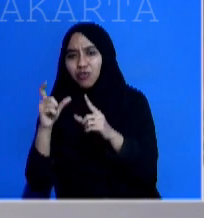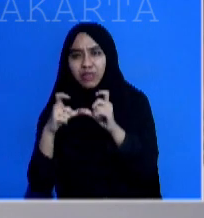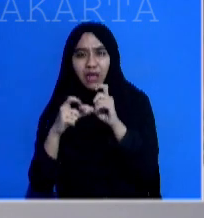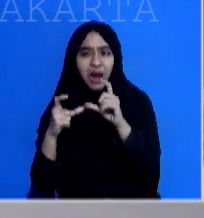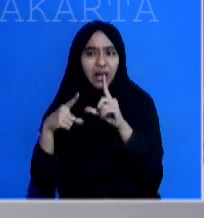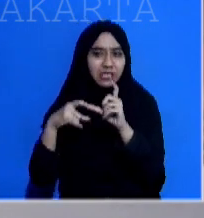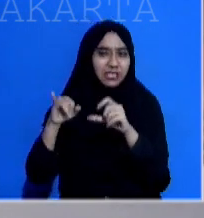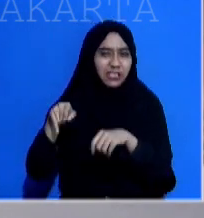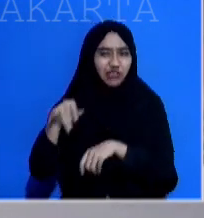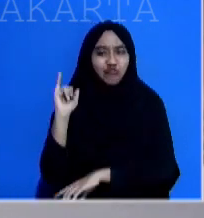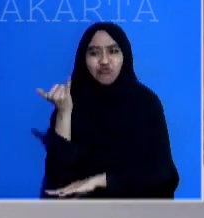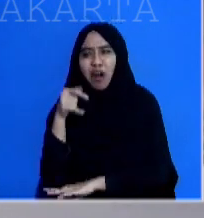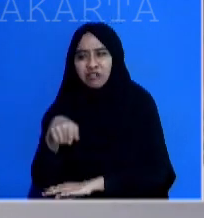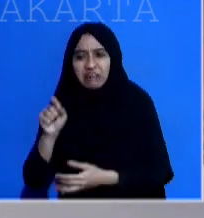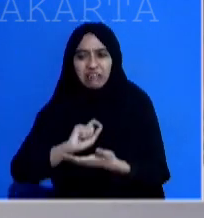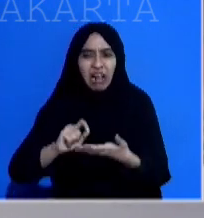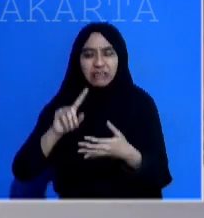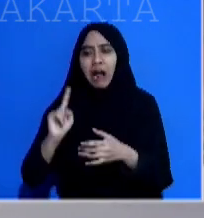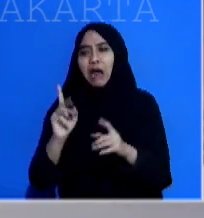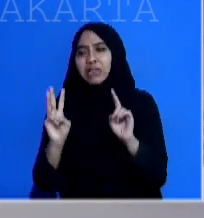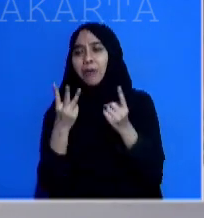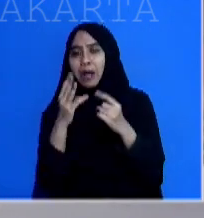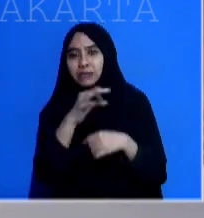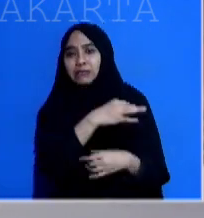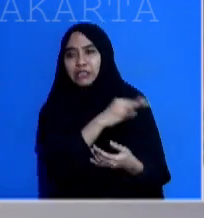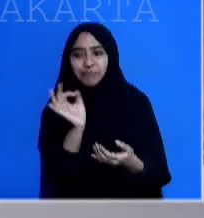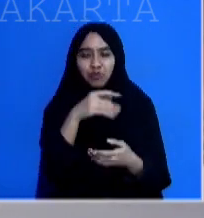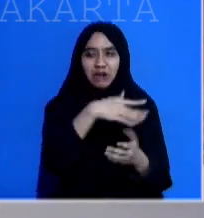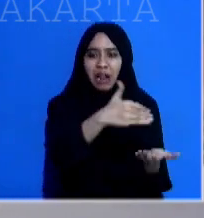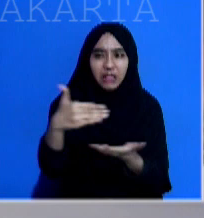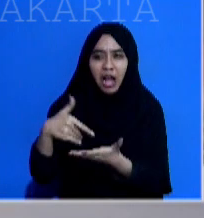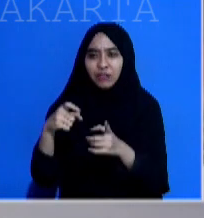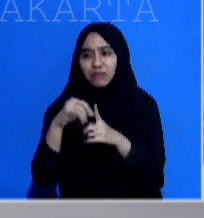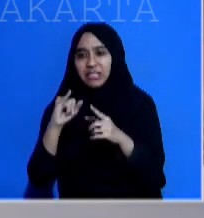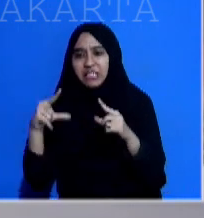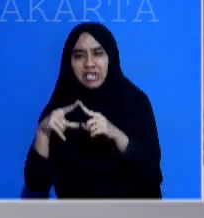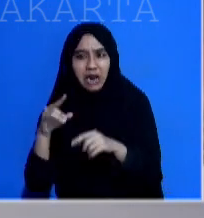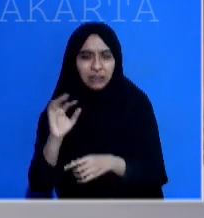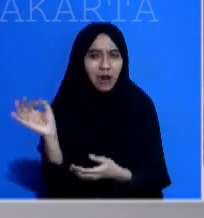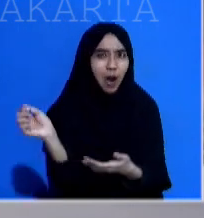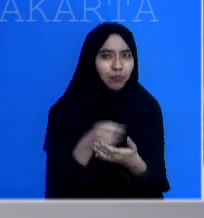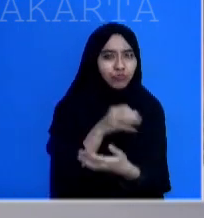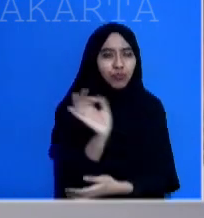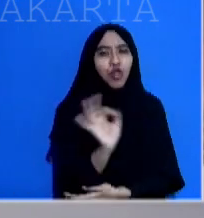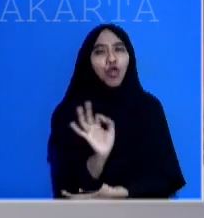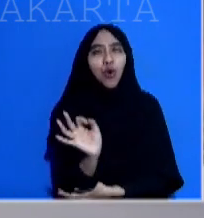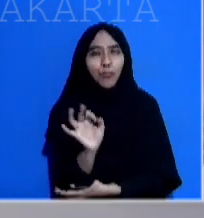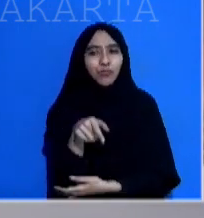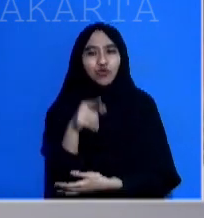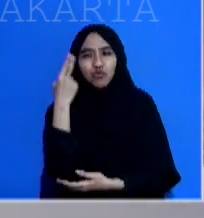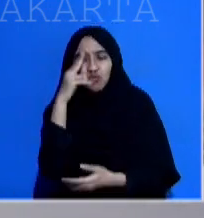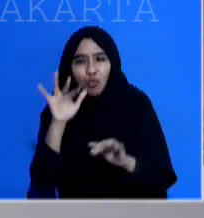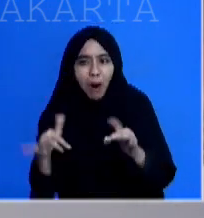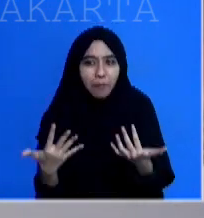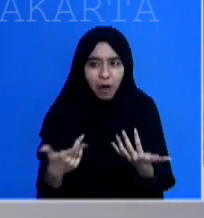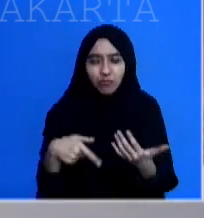Yogyakarta tercatat masih ada 13.000 data fidusia yang belum dihapus meskipun debitur atau pihak pengutang sudah